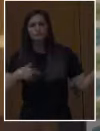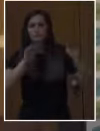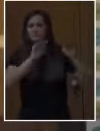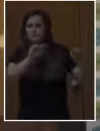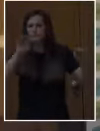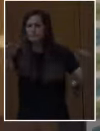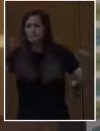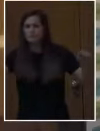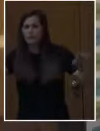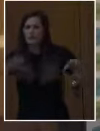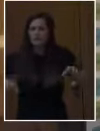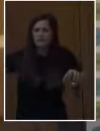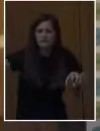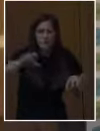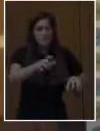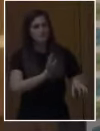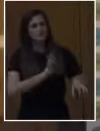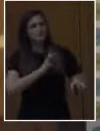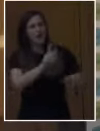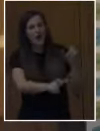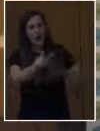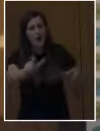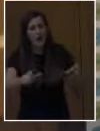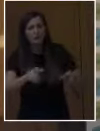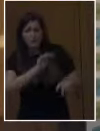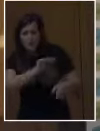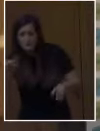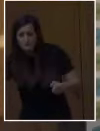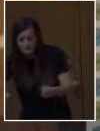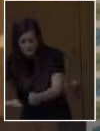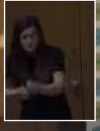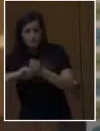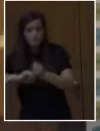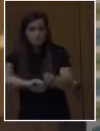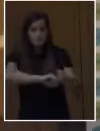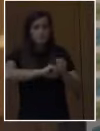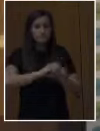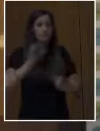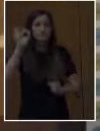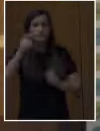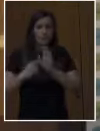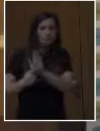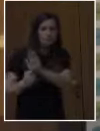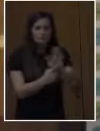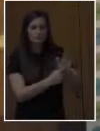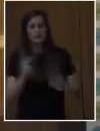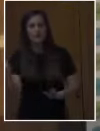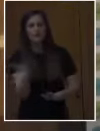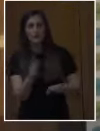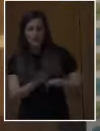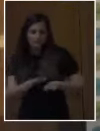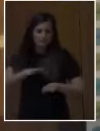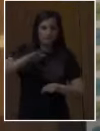από μεμονωμένους ανθρώπους, έτσι ώστε να δείξουμε ότι η κοινωνία μας είναι έτοιμη να κάνει ένα βήμα